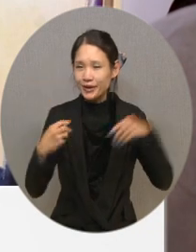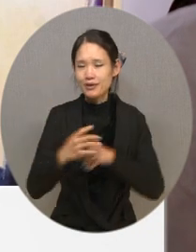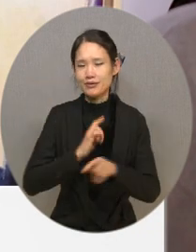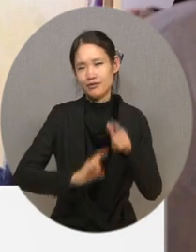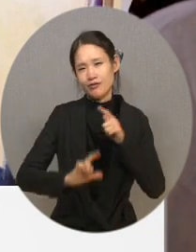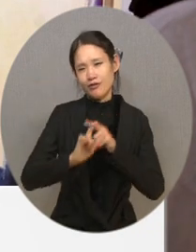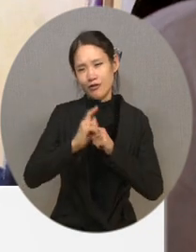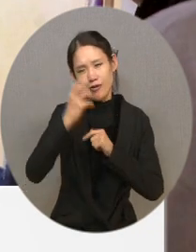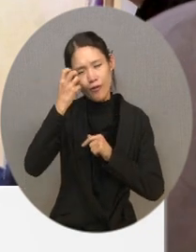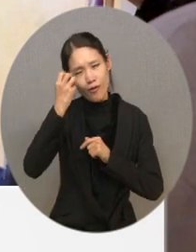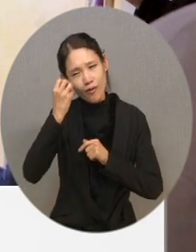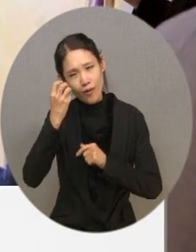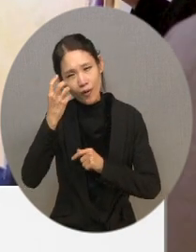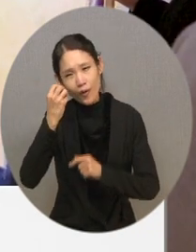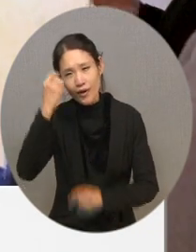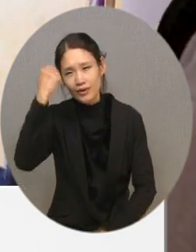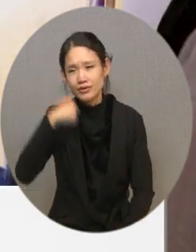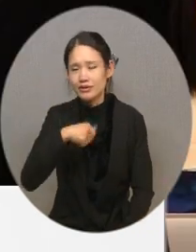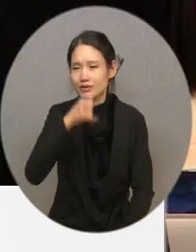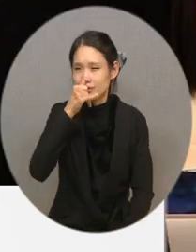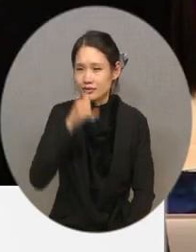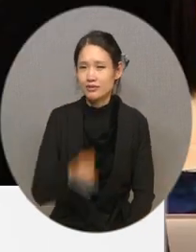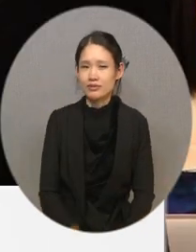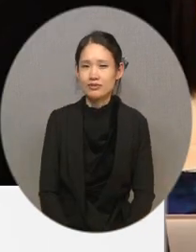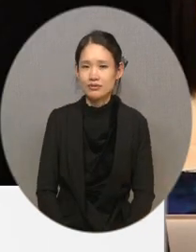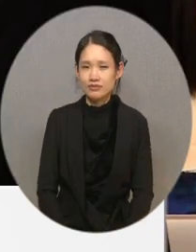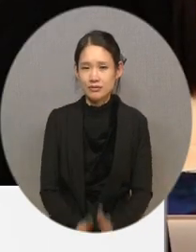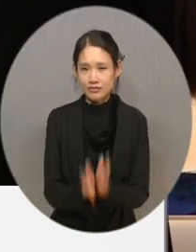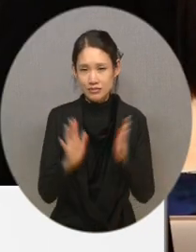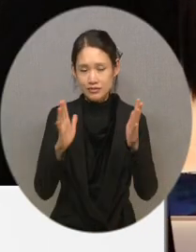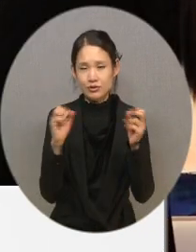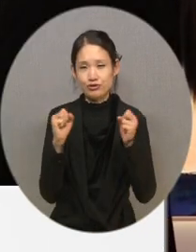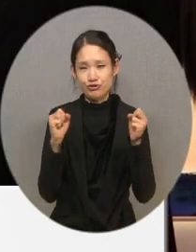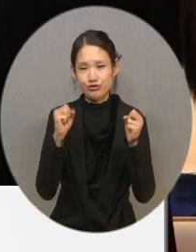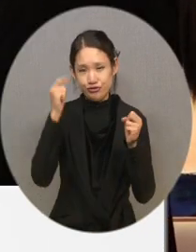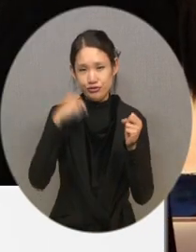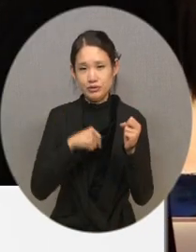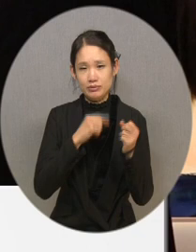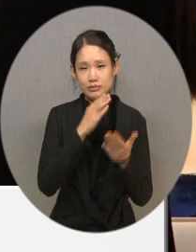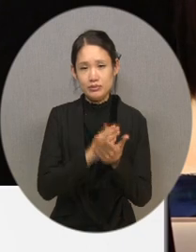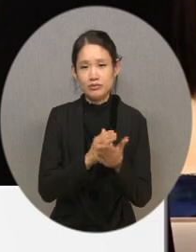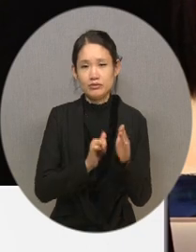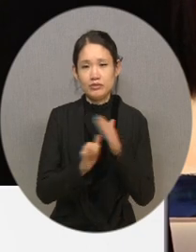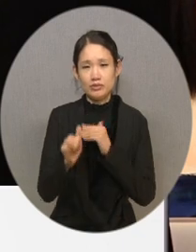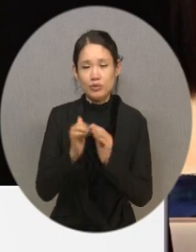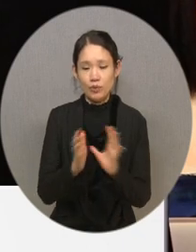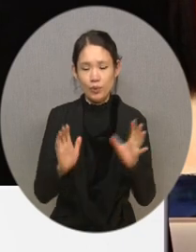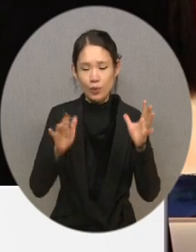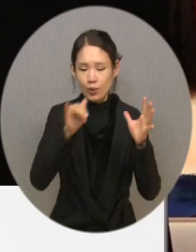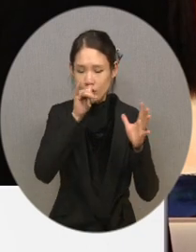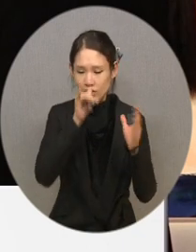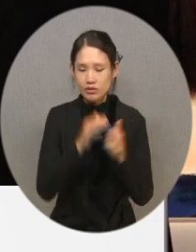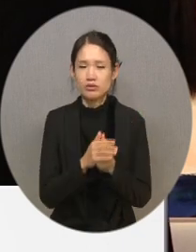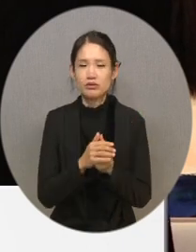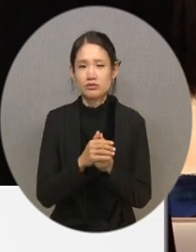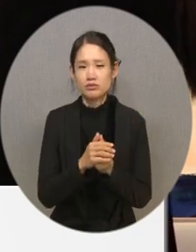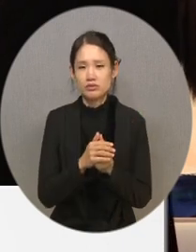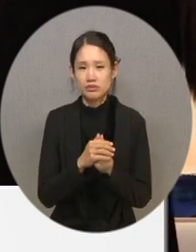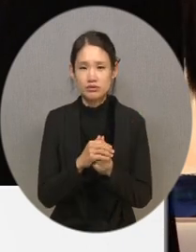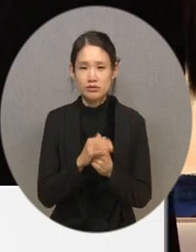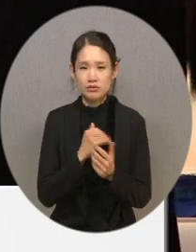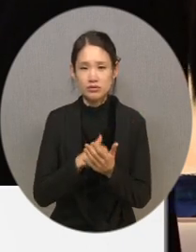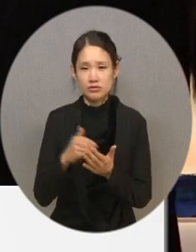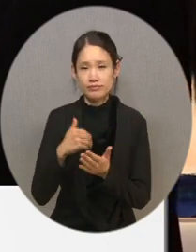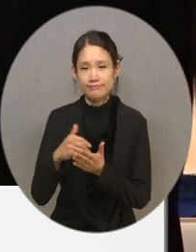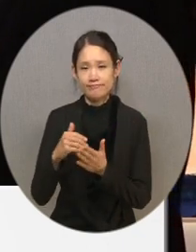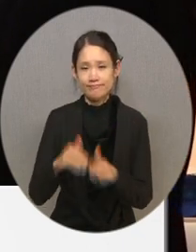더욱 오묘한 느낌으로 보이게 합니다. 도자기는 차가운 느낌을 주는 대표적인 공예물이지만 작가의 도자기